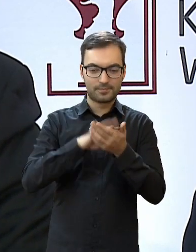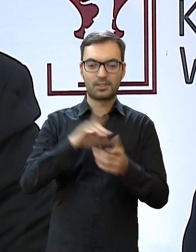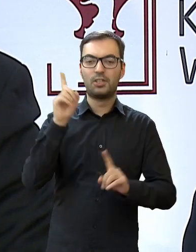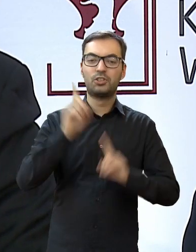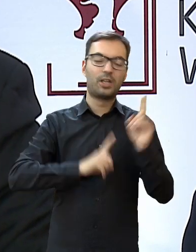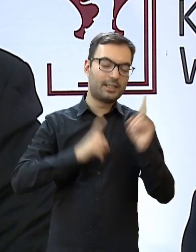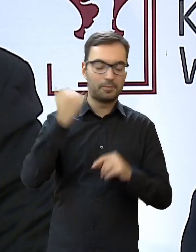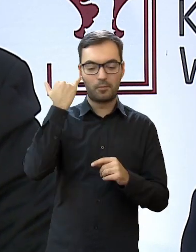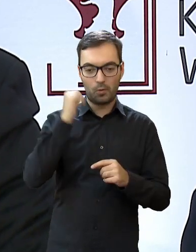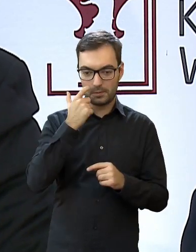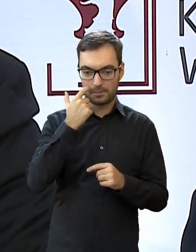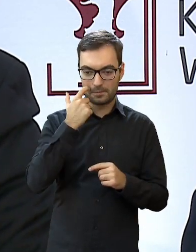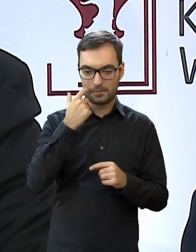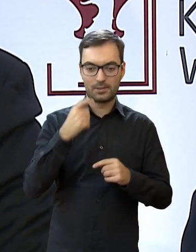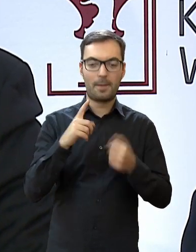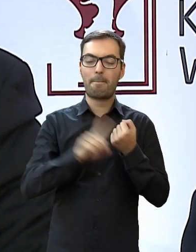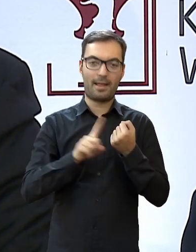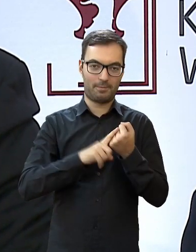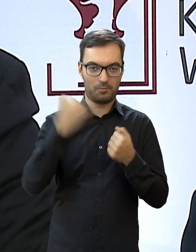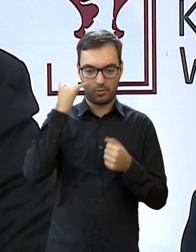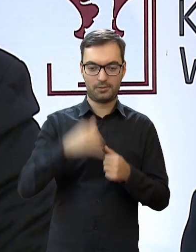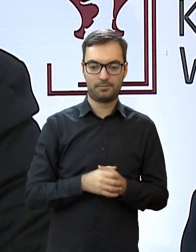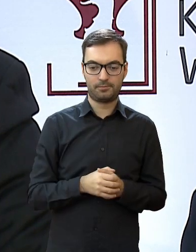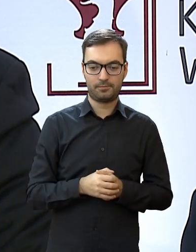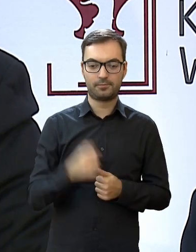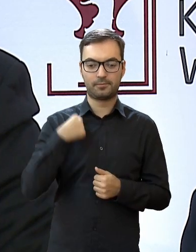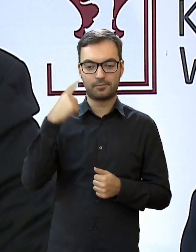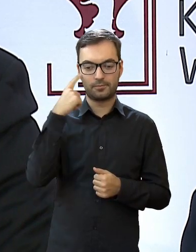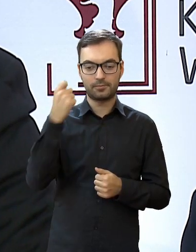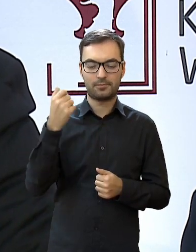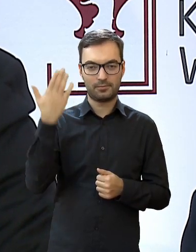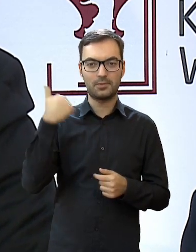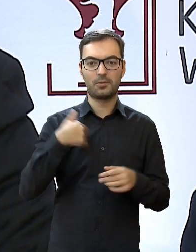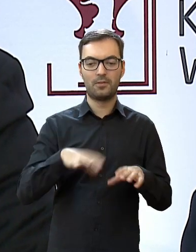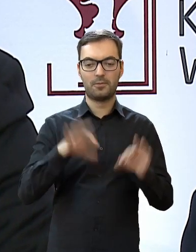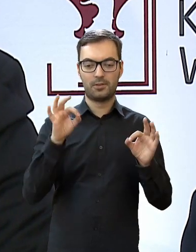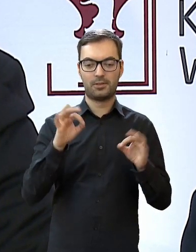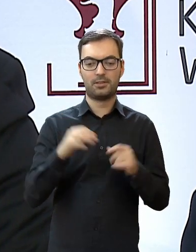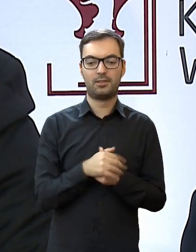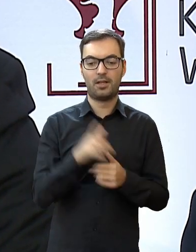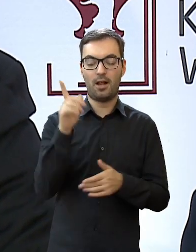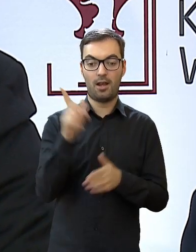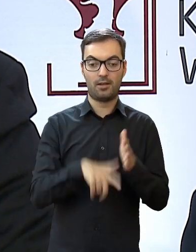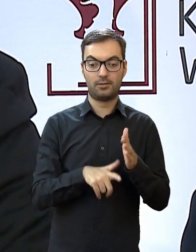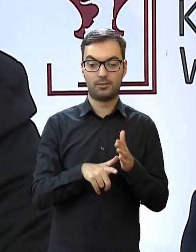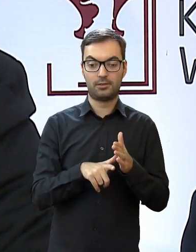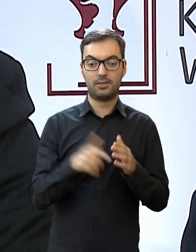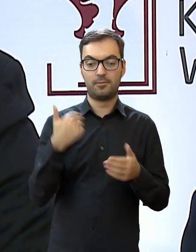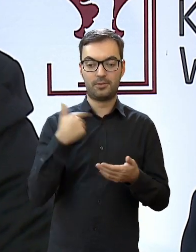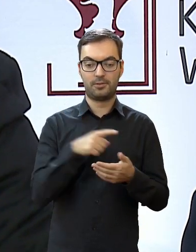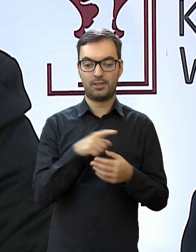błąd arytmetyczny. Ja pamiętam takie wybory, gdzie na liście był,